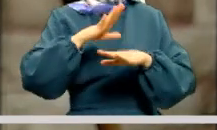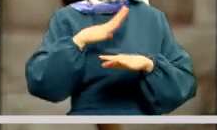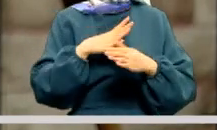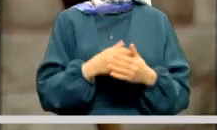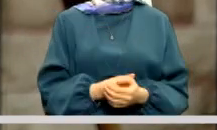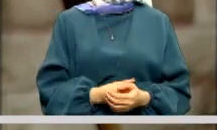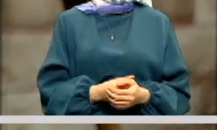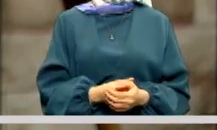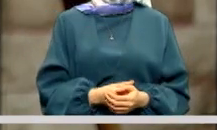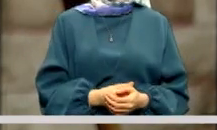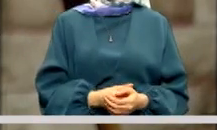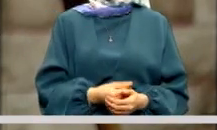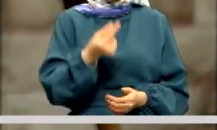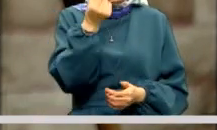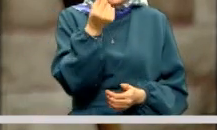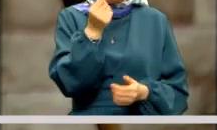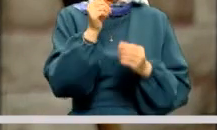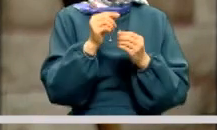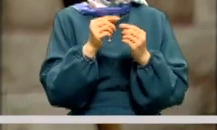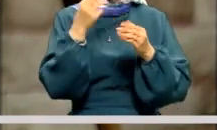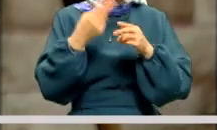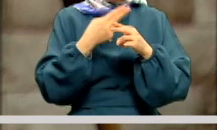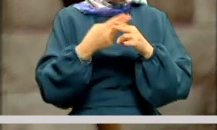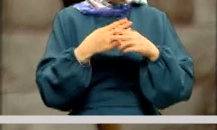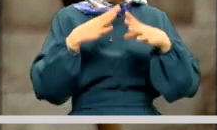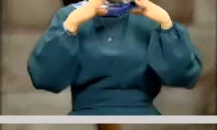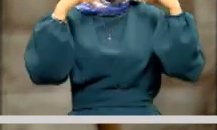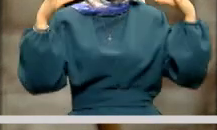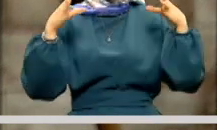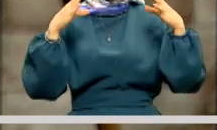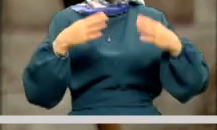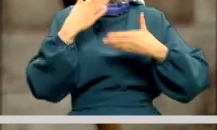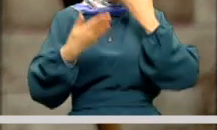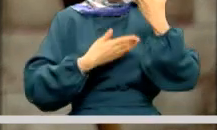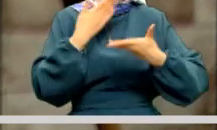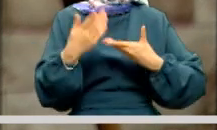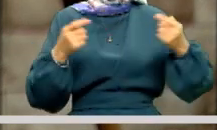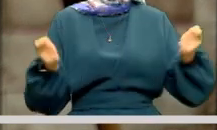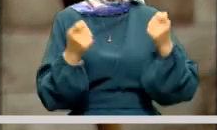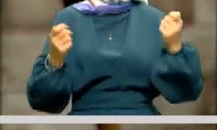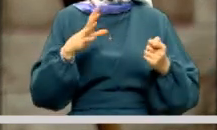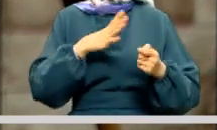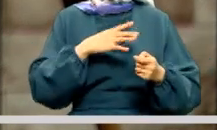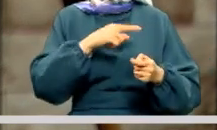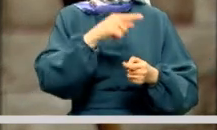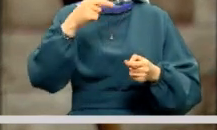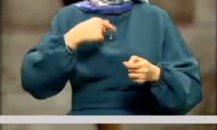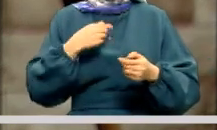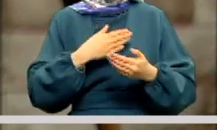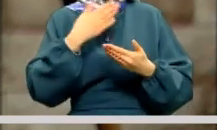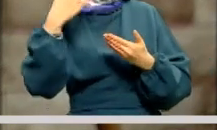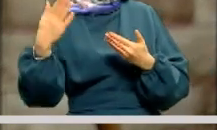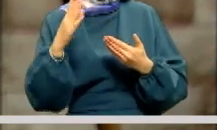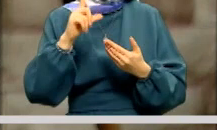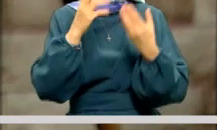küçücük örnekler büyük fotoğraflarla hep anlatılmaya çalışılıyor Dolayısıyla bu bizim aşmamız gereken bir